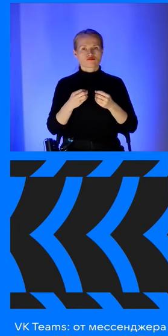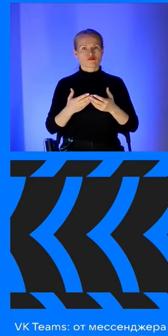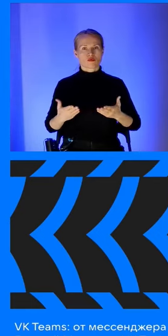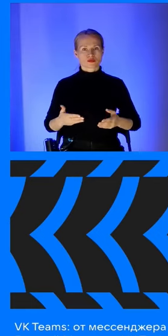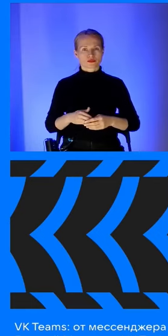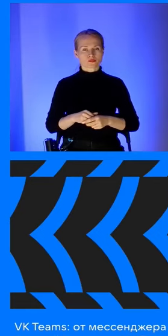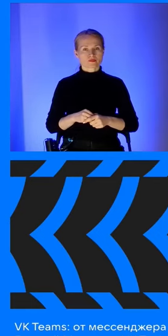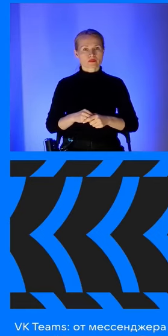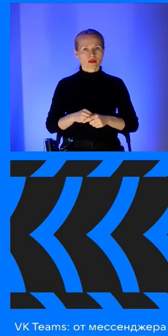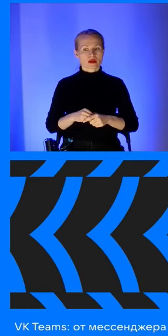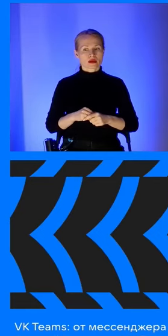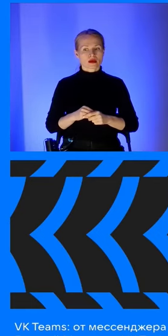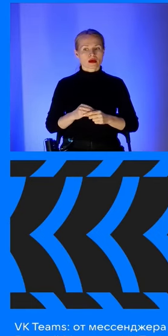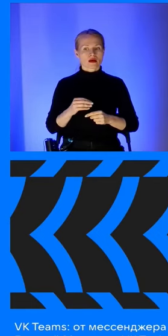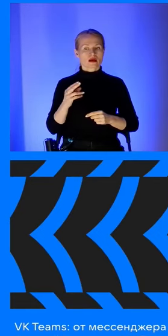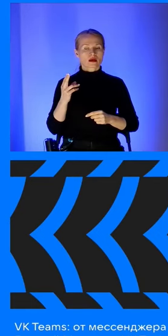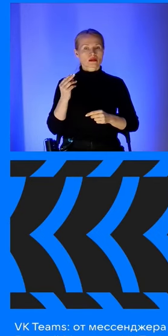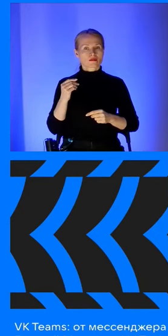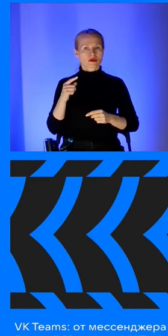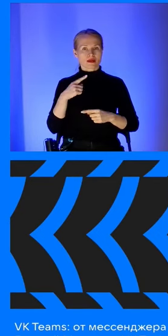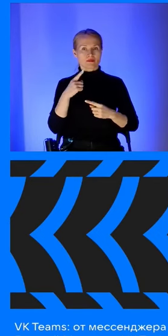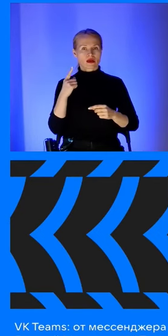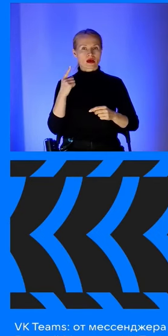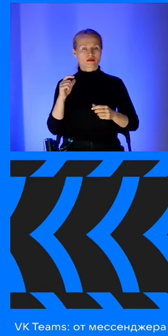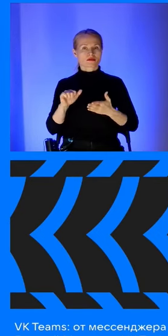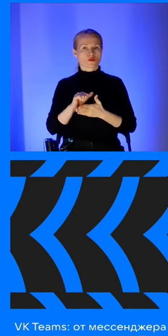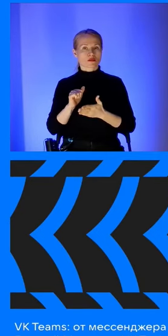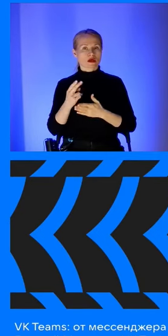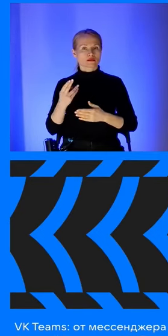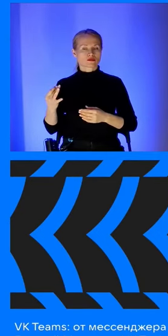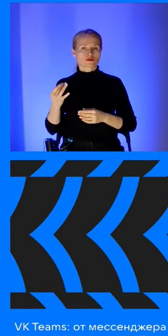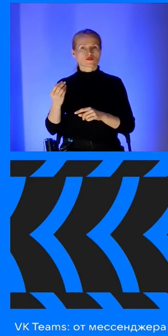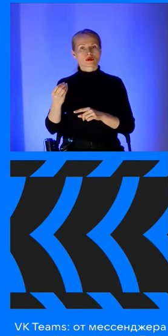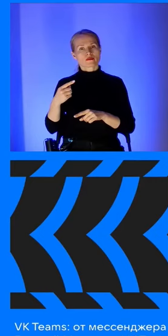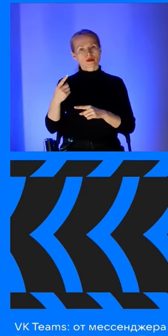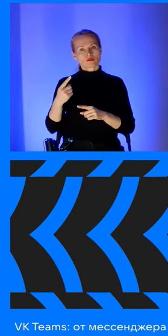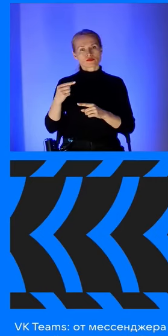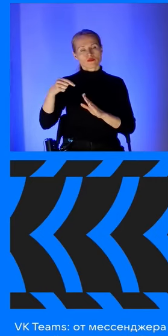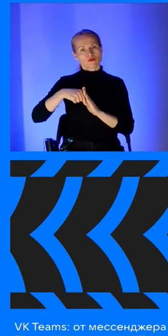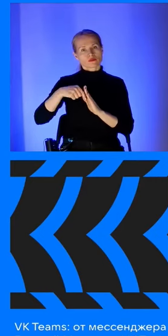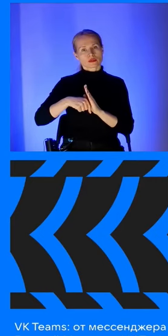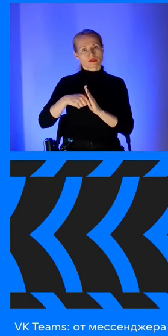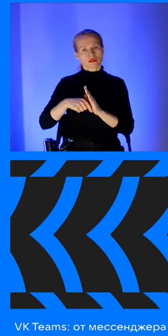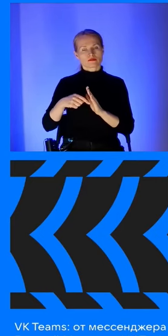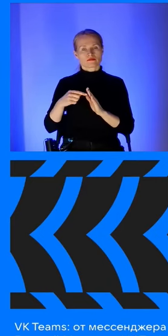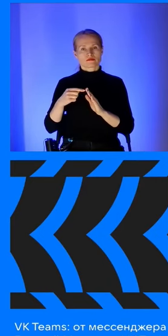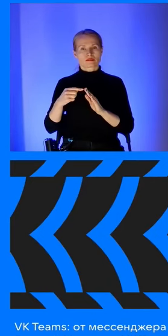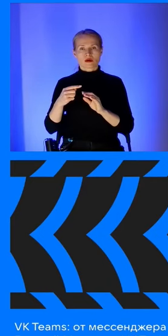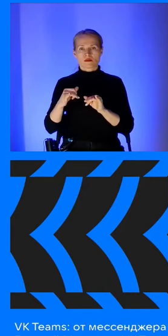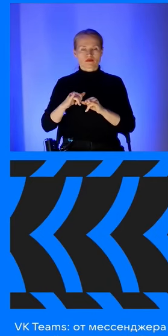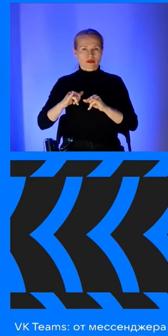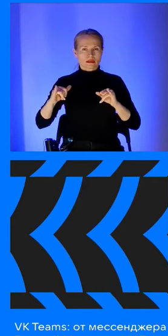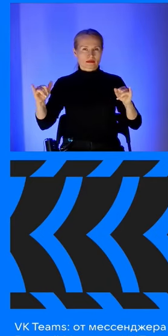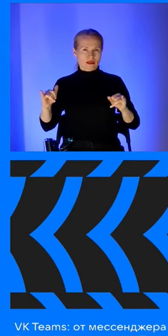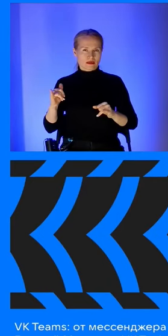И когда мы смотрим на коммуникации, с одной стороны, мы понимаем, что внутри там, заказчиков наших, вряд ли их численность будет там, в разы резко расти или там,